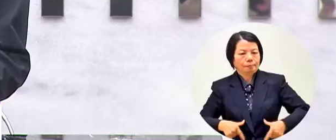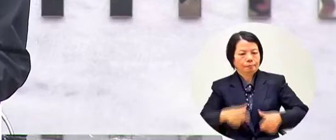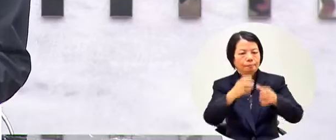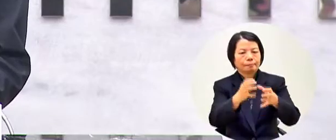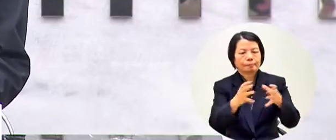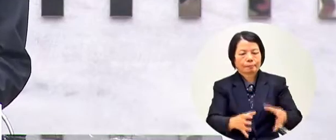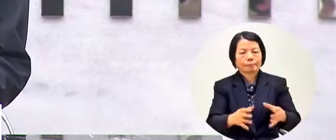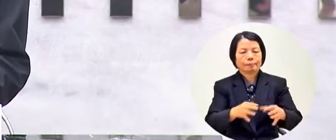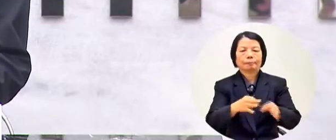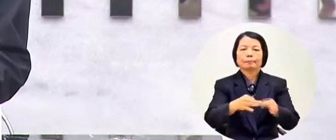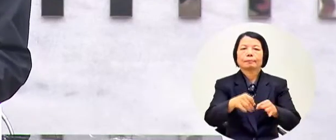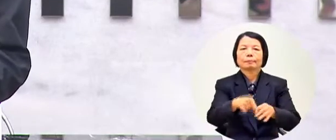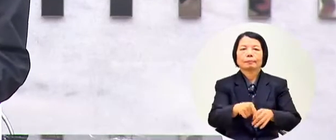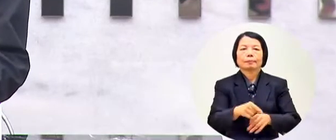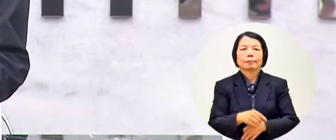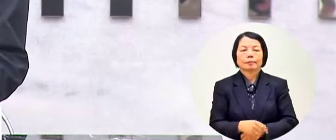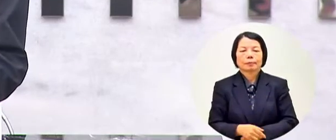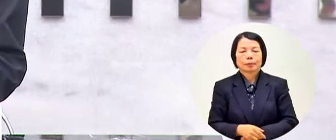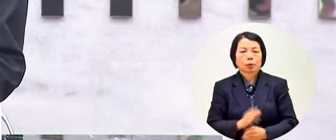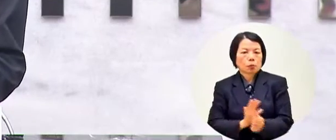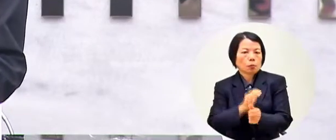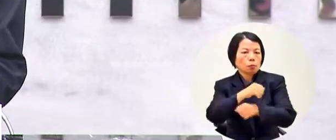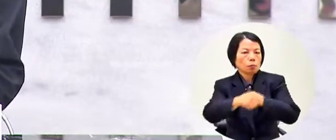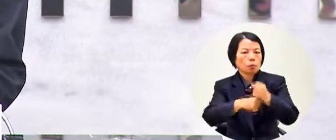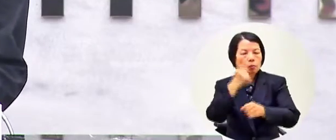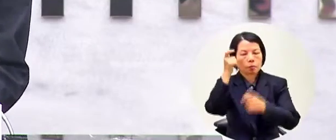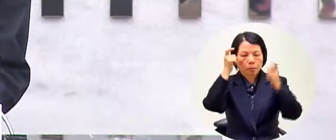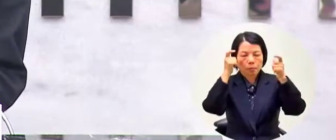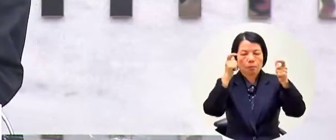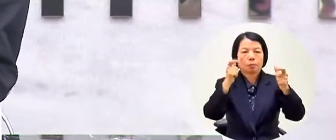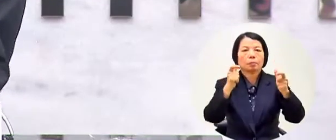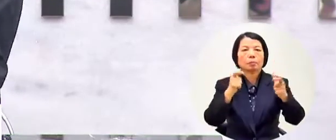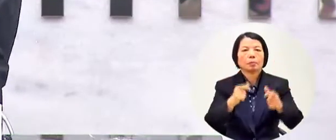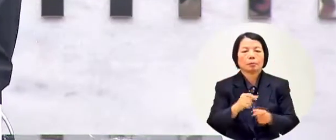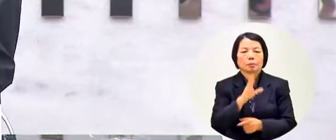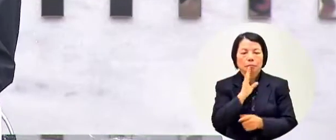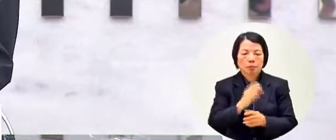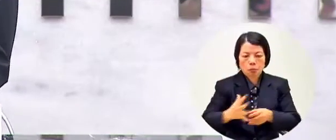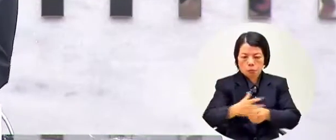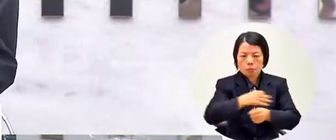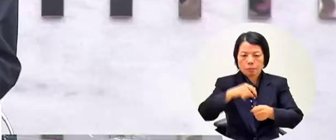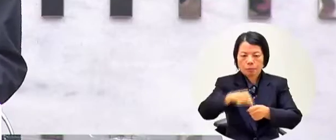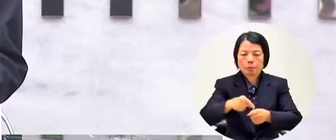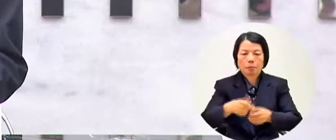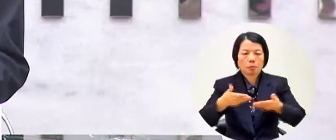能够推动高雄成为台湾青年创业的总基地。